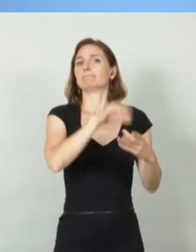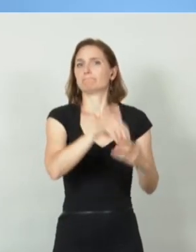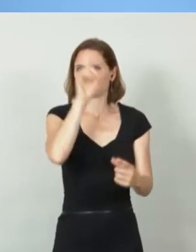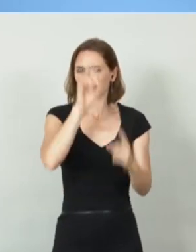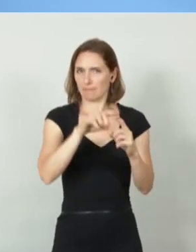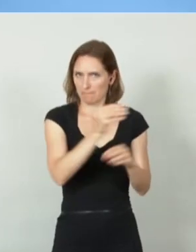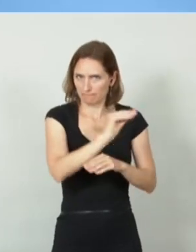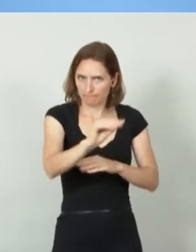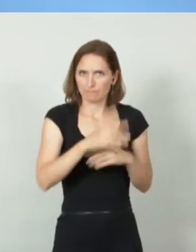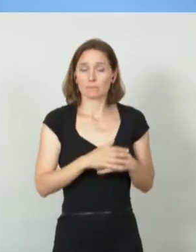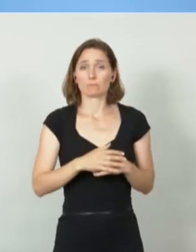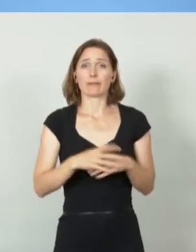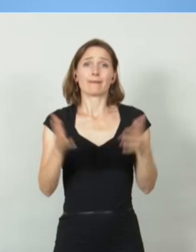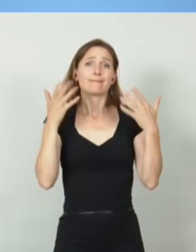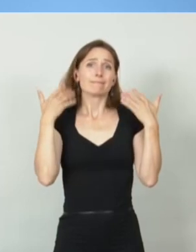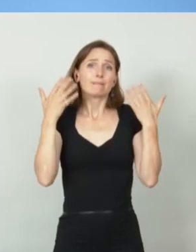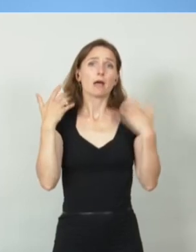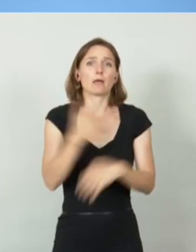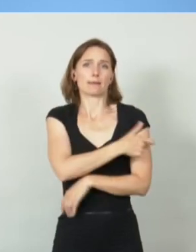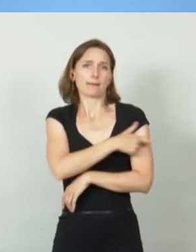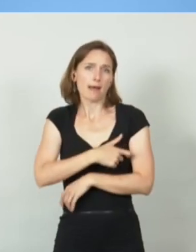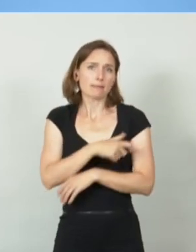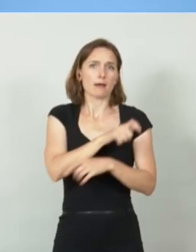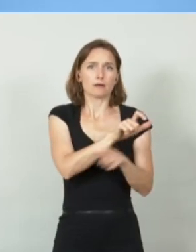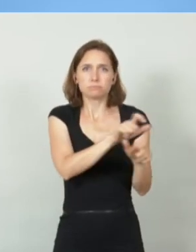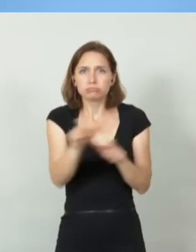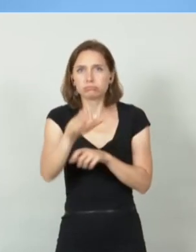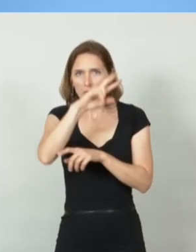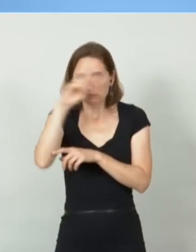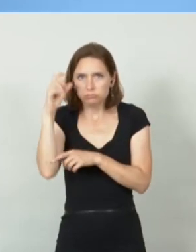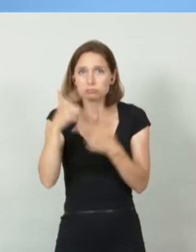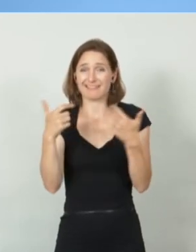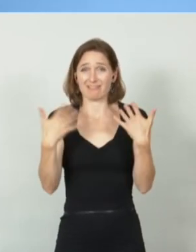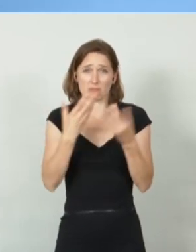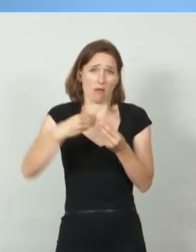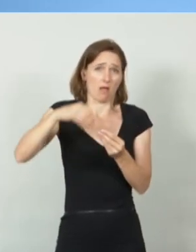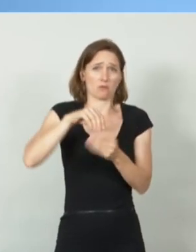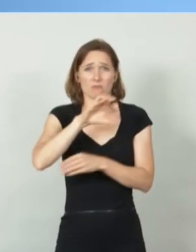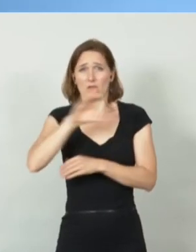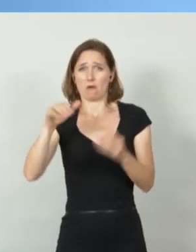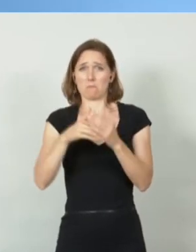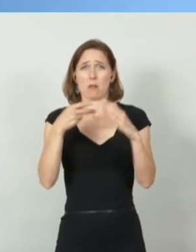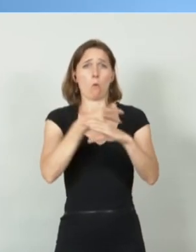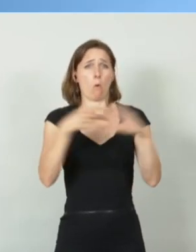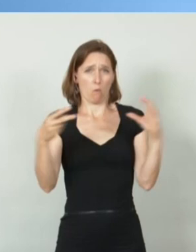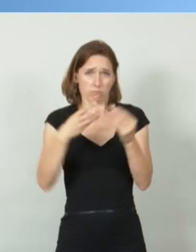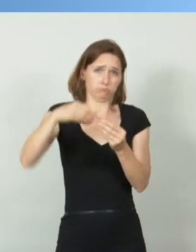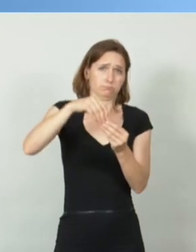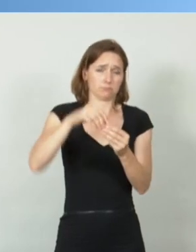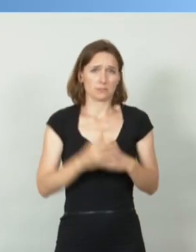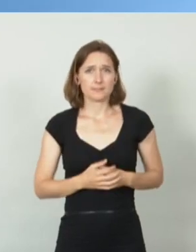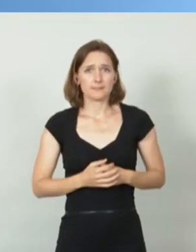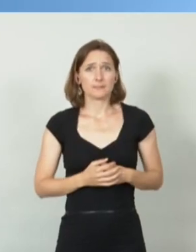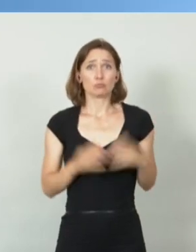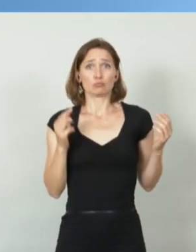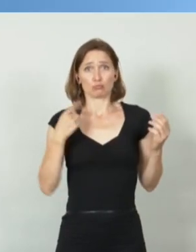d'oeuvre et de gardiennage pour la médiation nous coûte déjà près de 100.000 euros supplémentaires alors que nous nous apprêtons